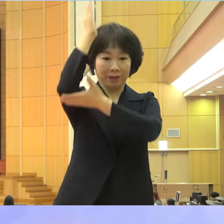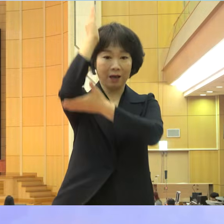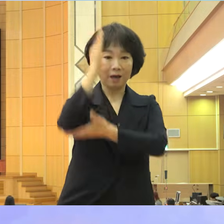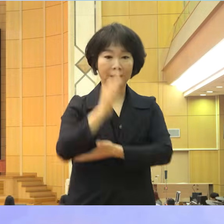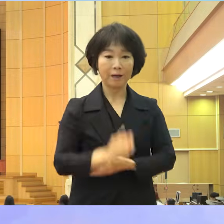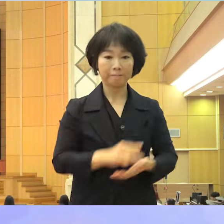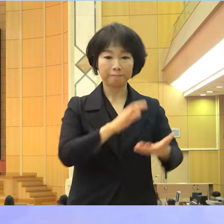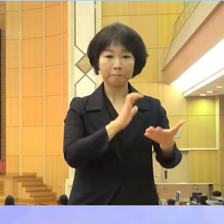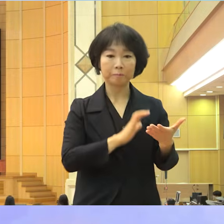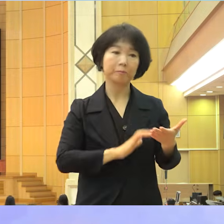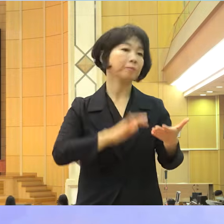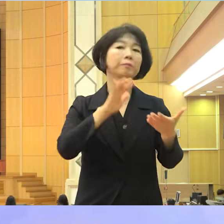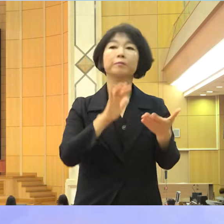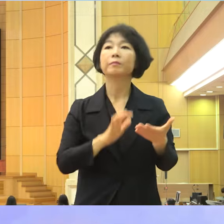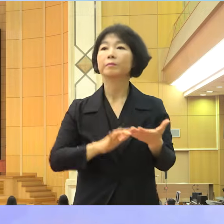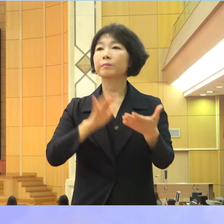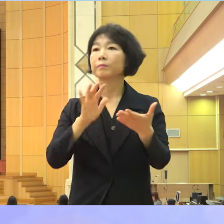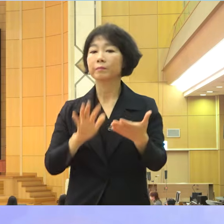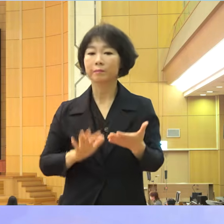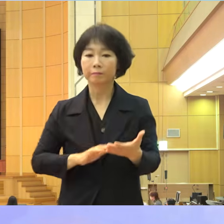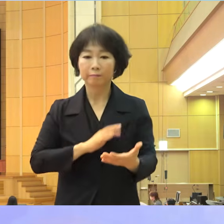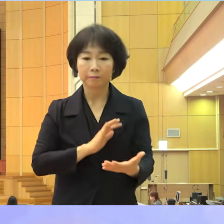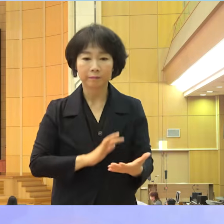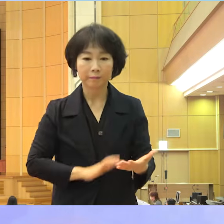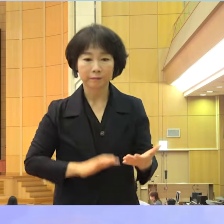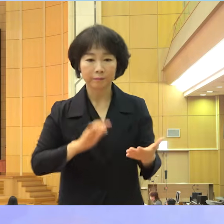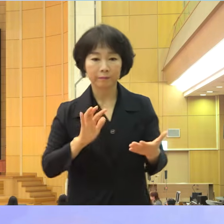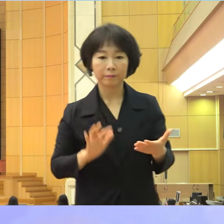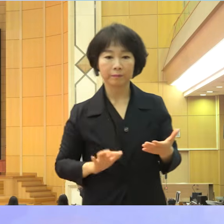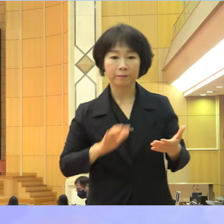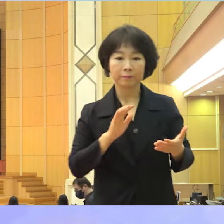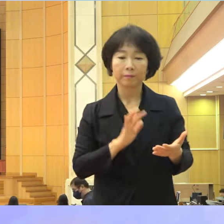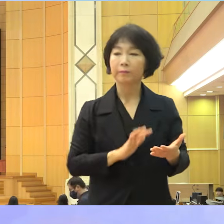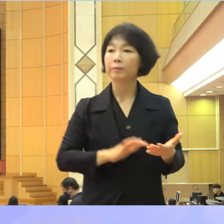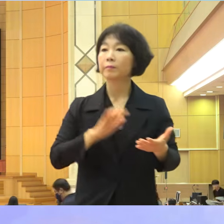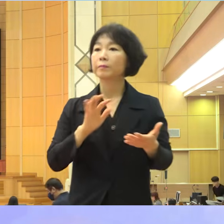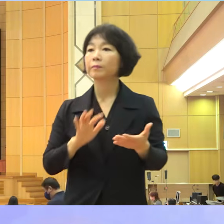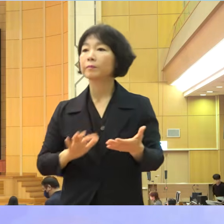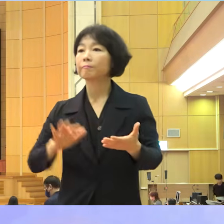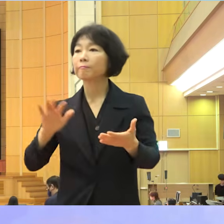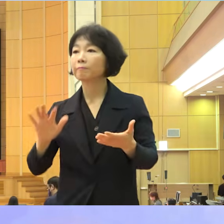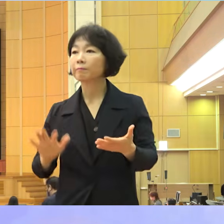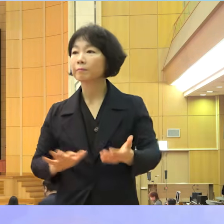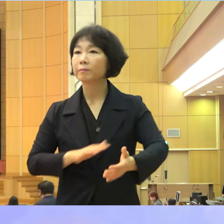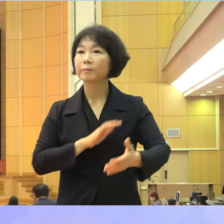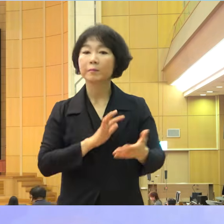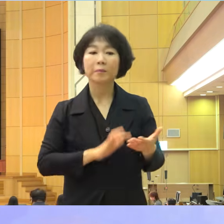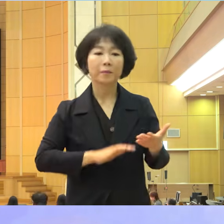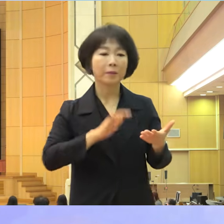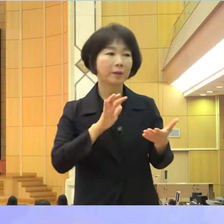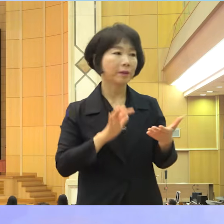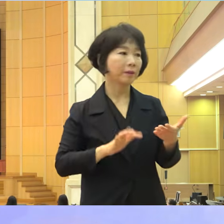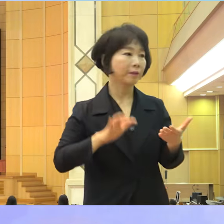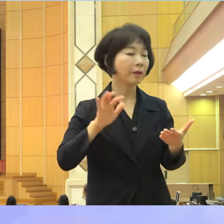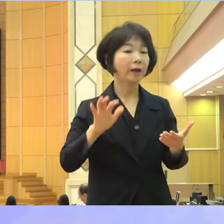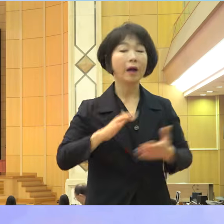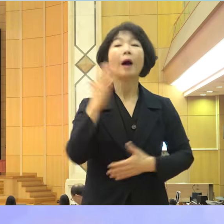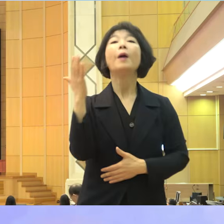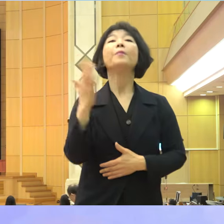할렐루야. 찬양하시고 박수 치시면서 주일 3부 예배를 주님께 드리겠습니다. 내 진정